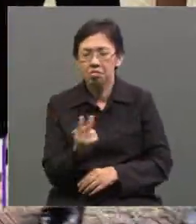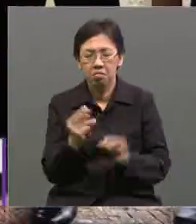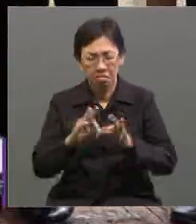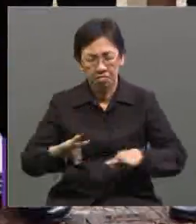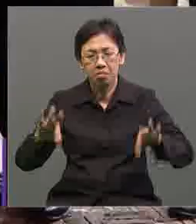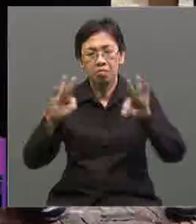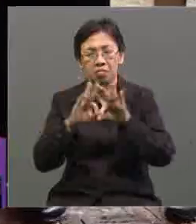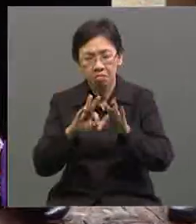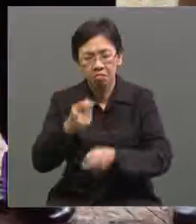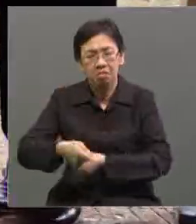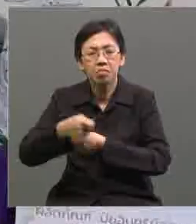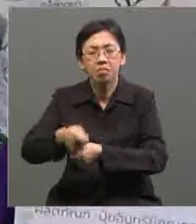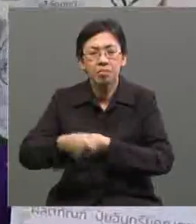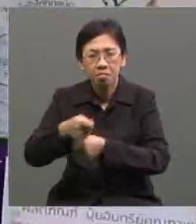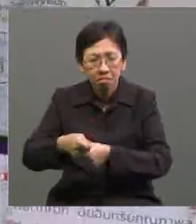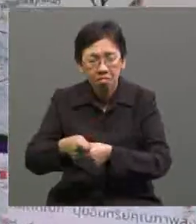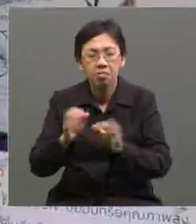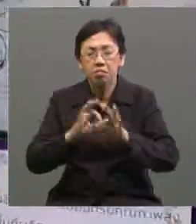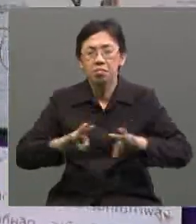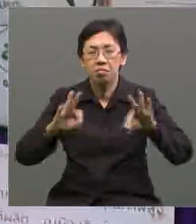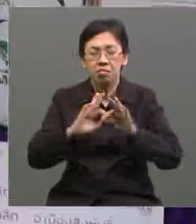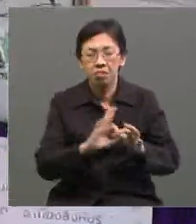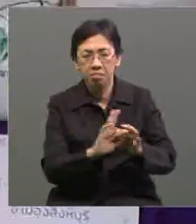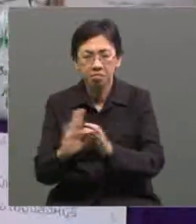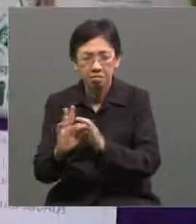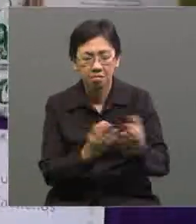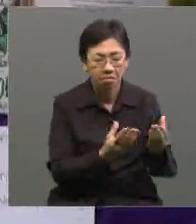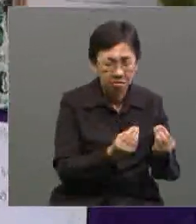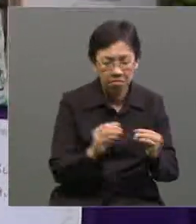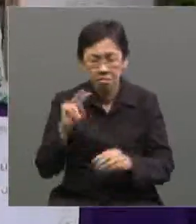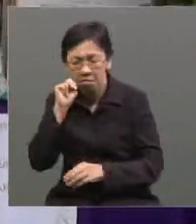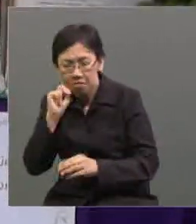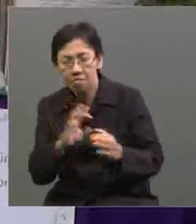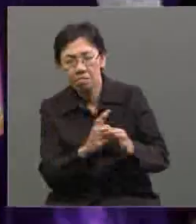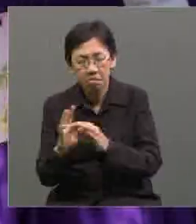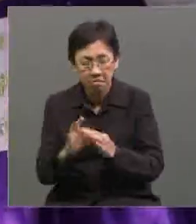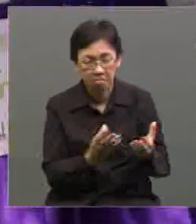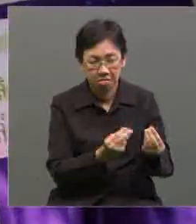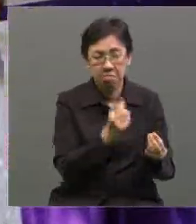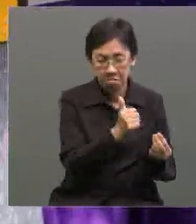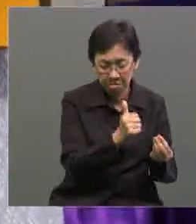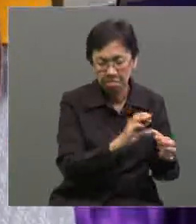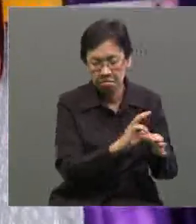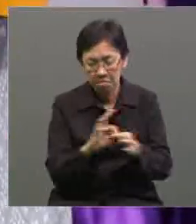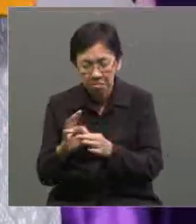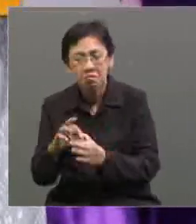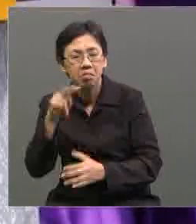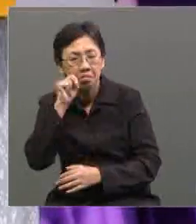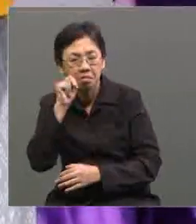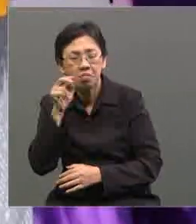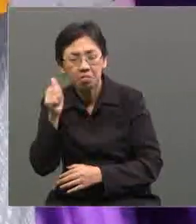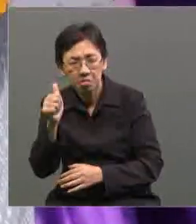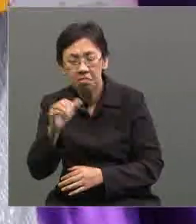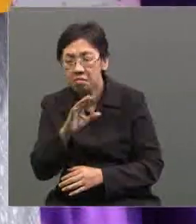ความสำคัญต่อภาคการเกษตรมีความสัมพันธ์เชื่อมโยงและเกื้อกูลกันก็คือเมื่อดินดีก็จะส่งผลต่อคุณภาพน้